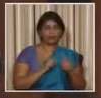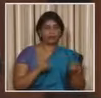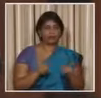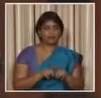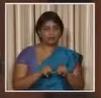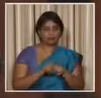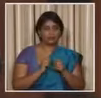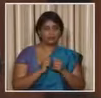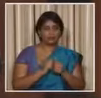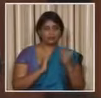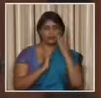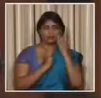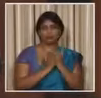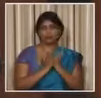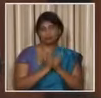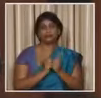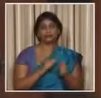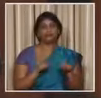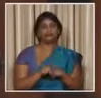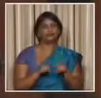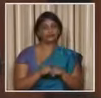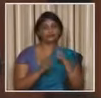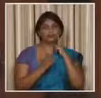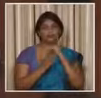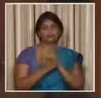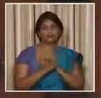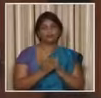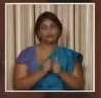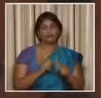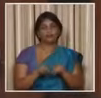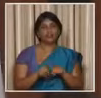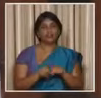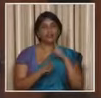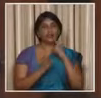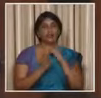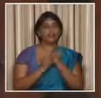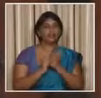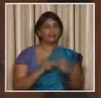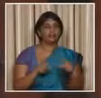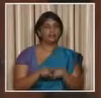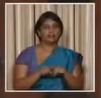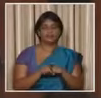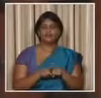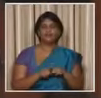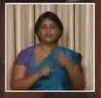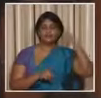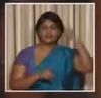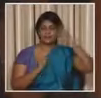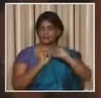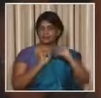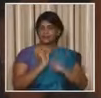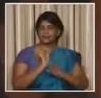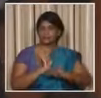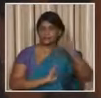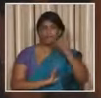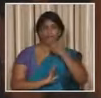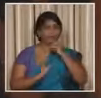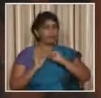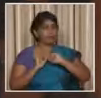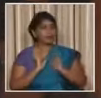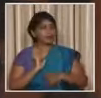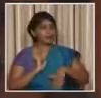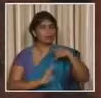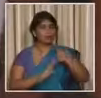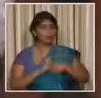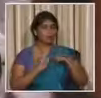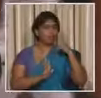නම් මේ රට තුල දීවරයින් සියලු ජනතාව මොනද විපක්ෂ කණ්ඩායම වතුර බිල වැඩි කරනවා, කරන් බිල වැඩි කරනවා. මේ සියලු දෙනාම කියද ලංකාවේ